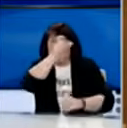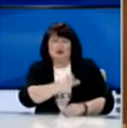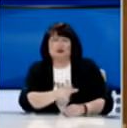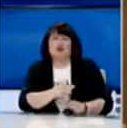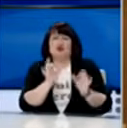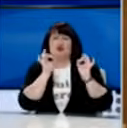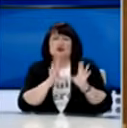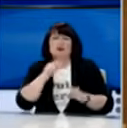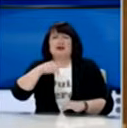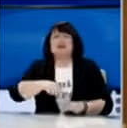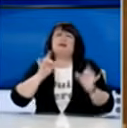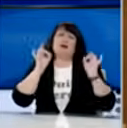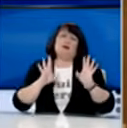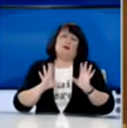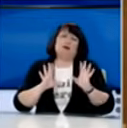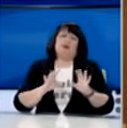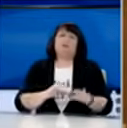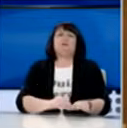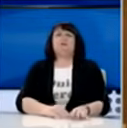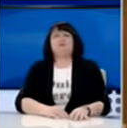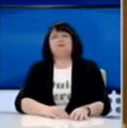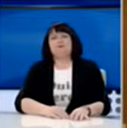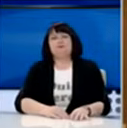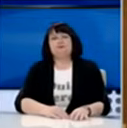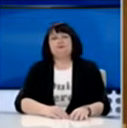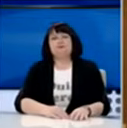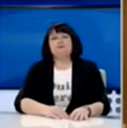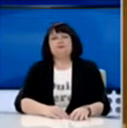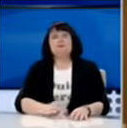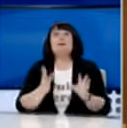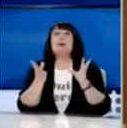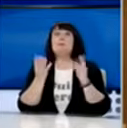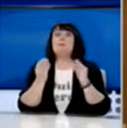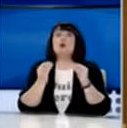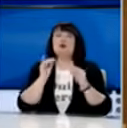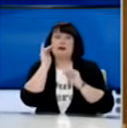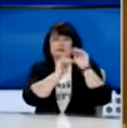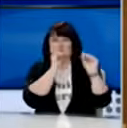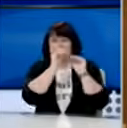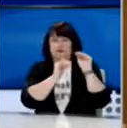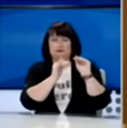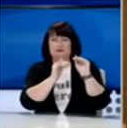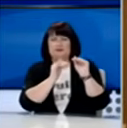εσείς σήμερα. Σας είπανε πολλοί,